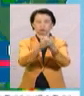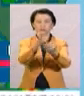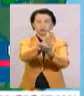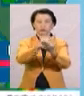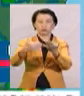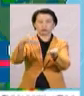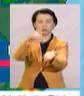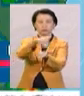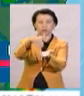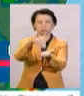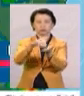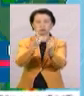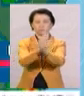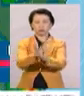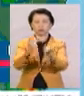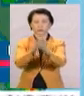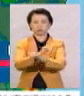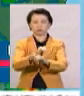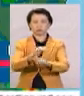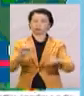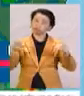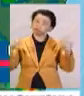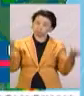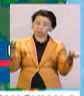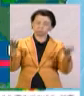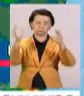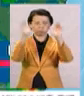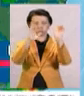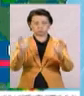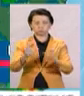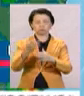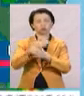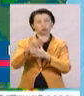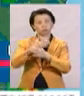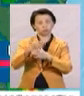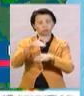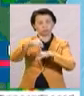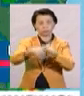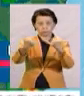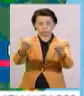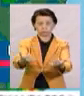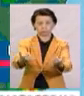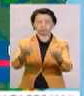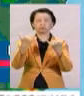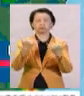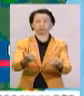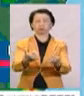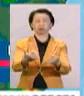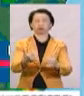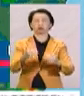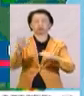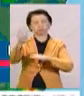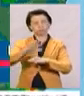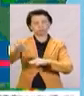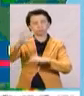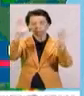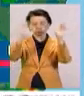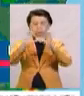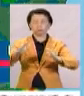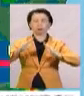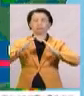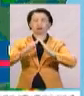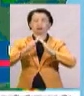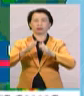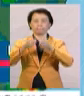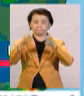bahagian tengah negeri Sarawak. Baik, ini sahaja ramalan cuaca yang dapat saya kongsikan pada malam ini. Berikut pula merupakan ramalan cuaca bagi